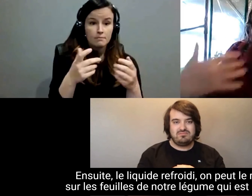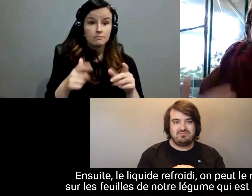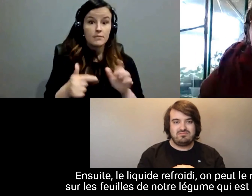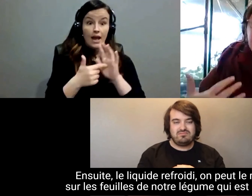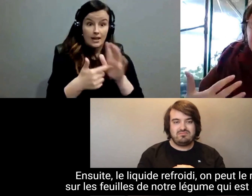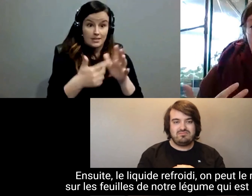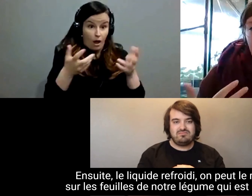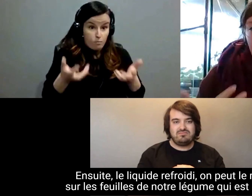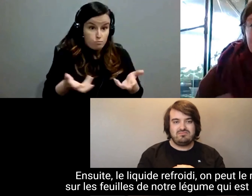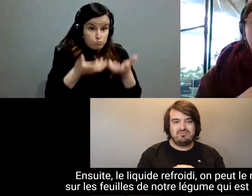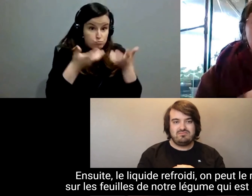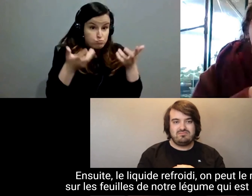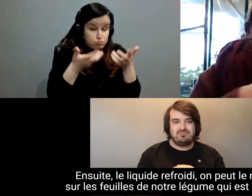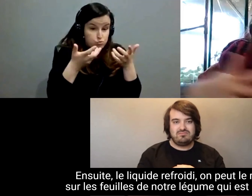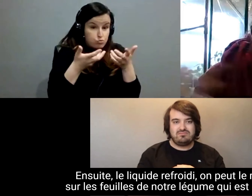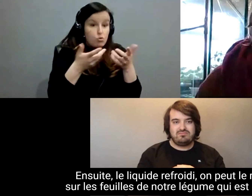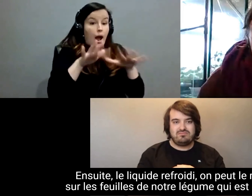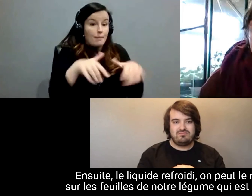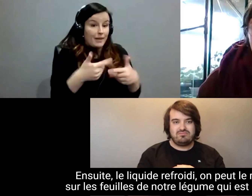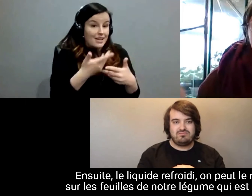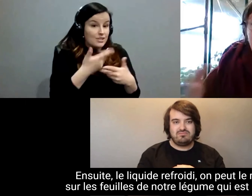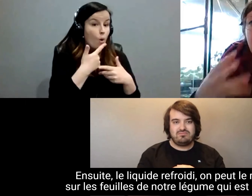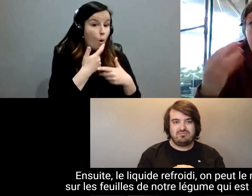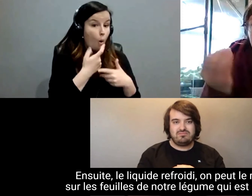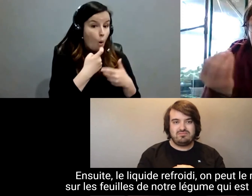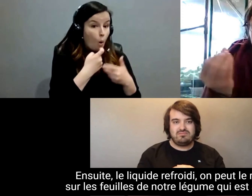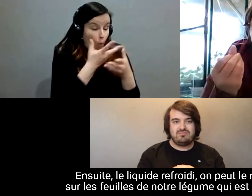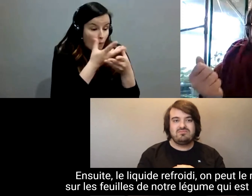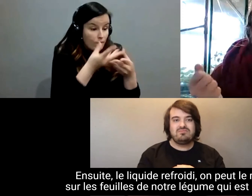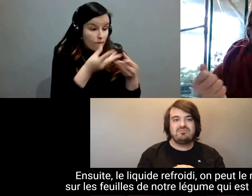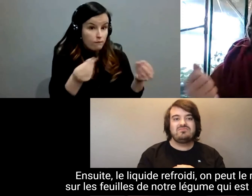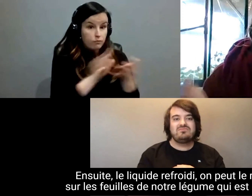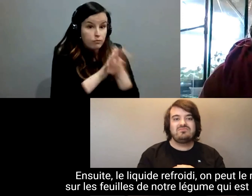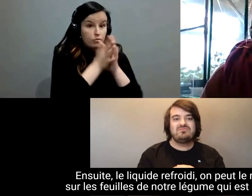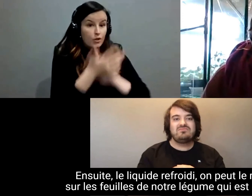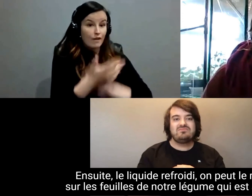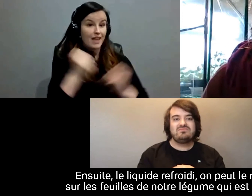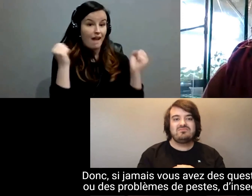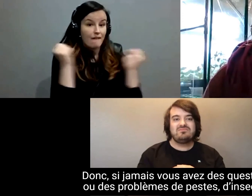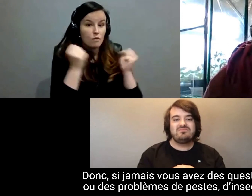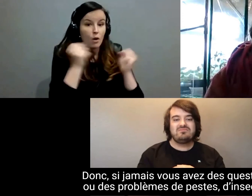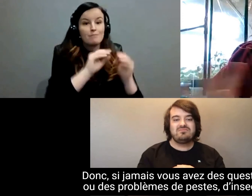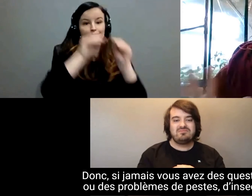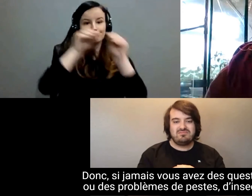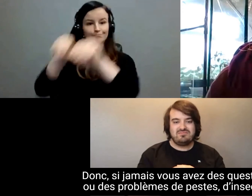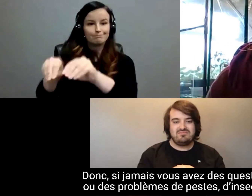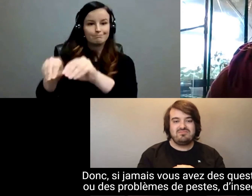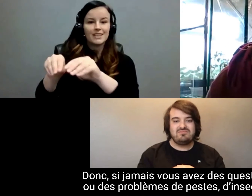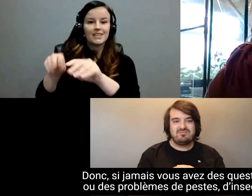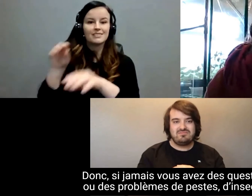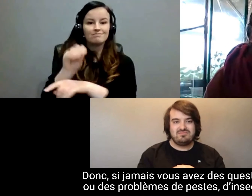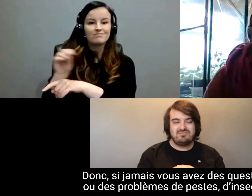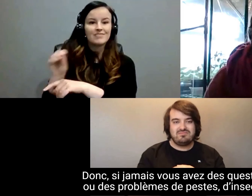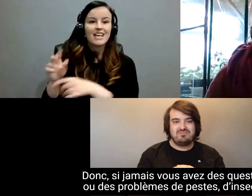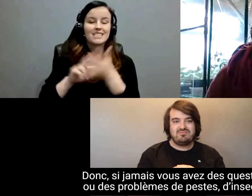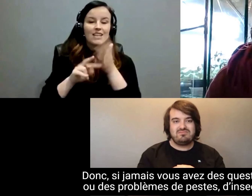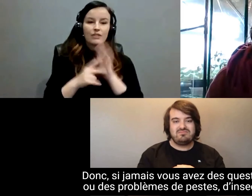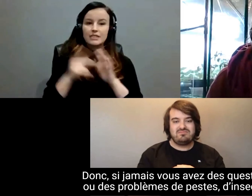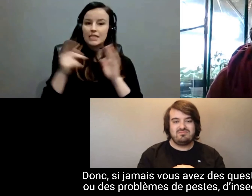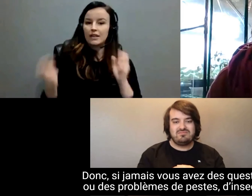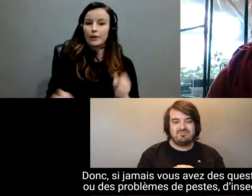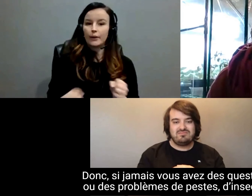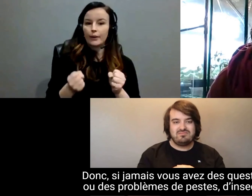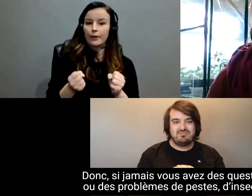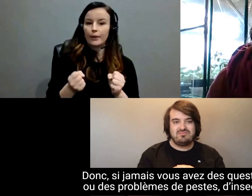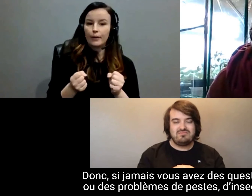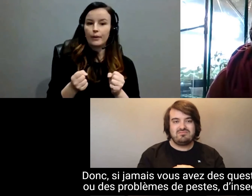Ensuite, le liquide refroidi, on peut le mettre sur les feuilles de notre légume qui est attaqué. Donc, si jamais vous avez des questions